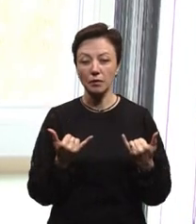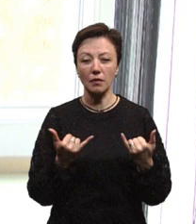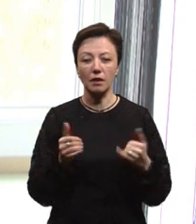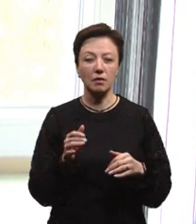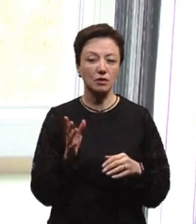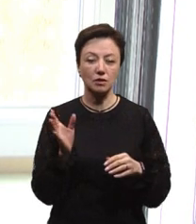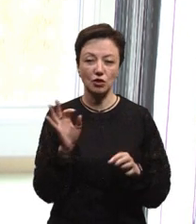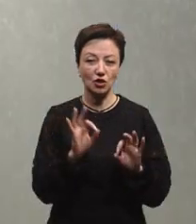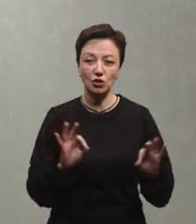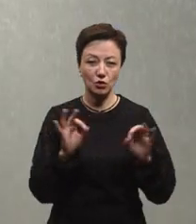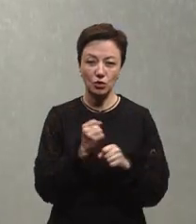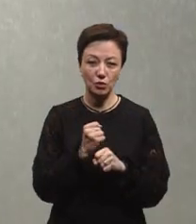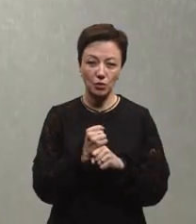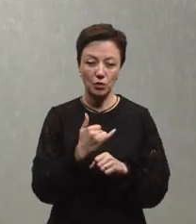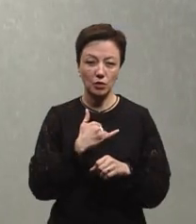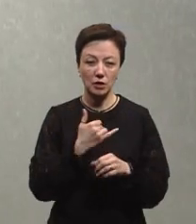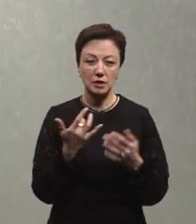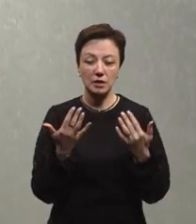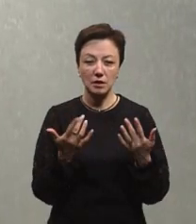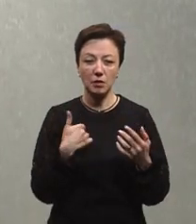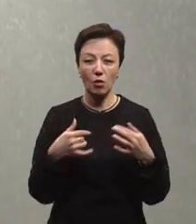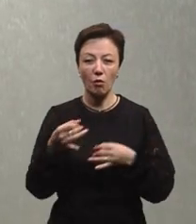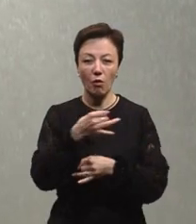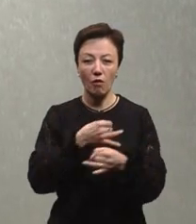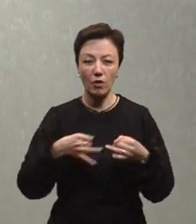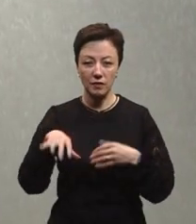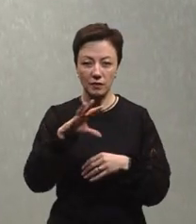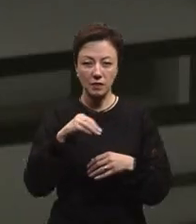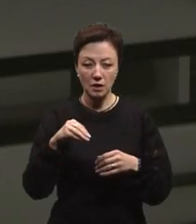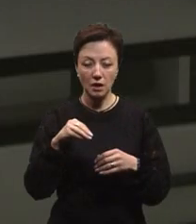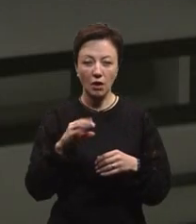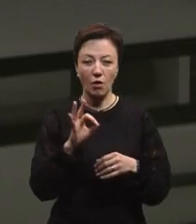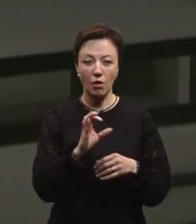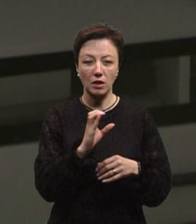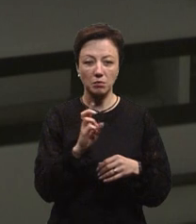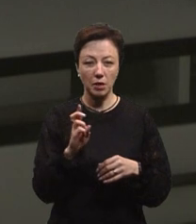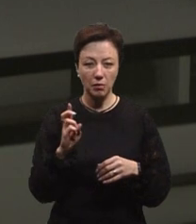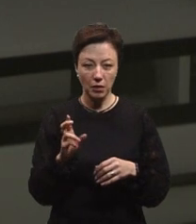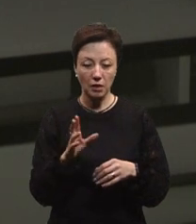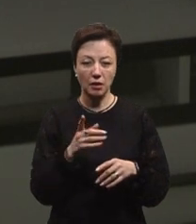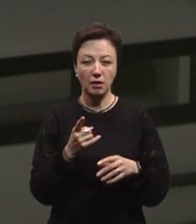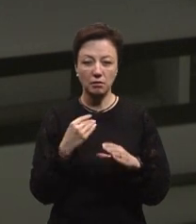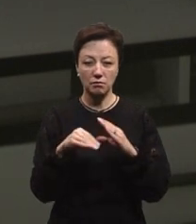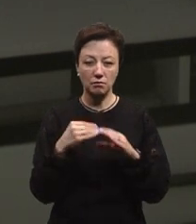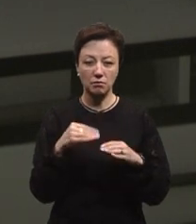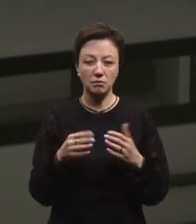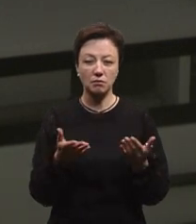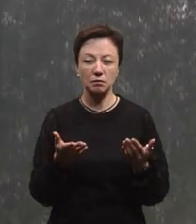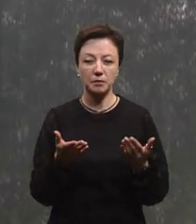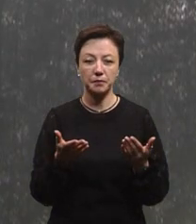практично нічого не зробили в наскільки ми обговорювали це все в ОСББ в Вайбері то